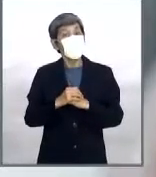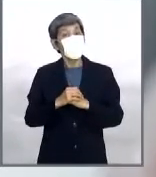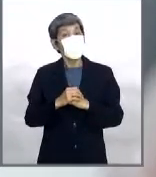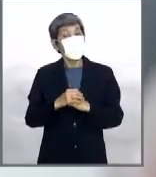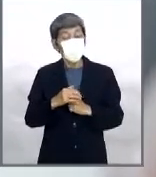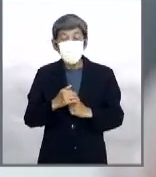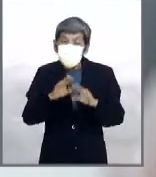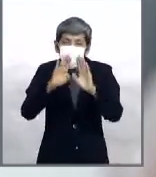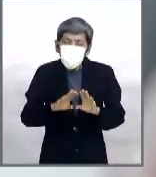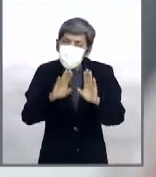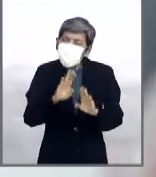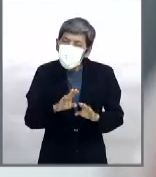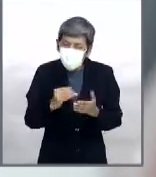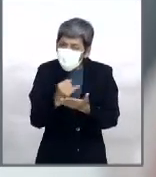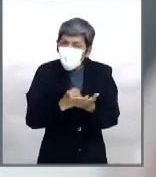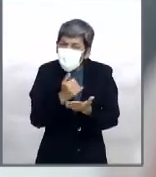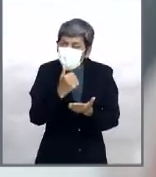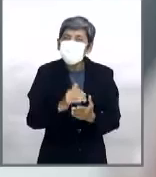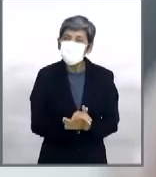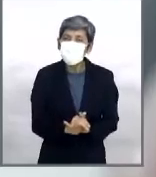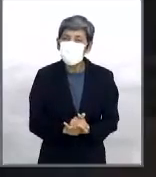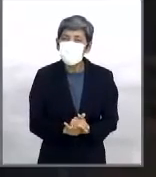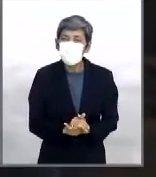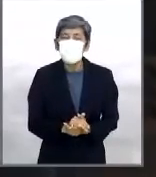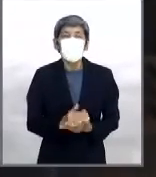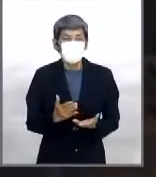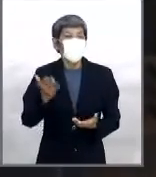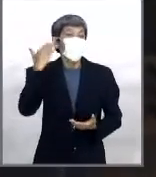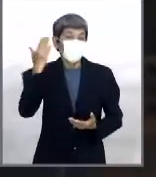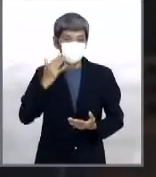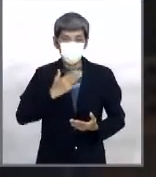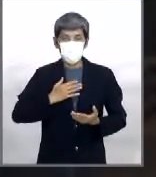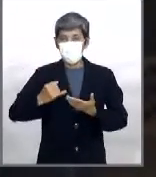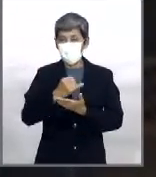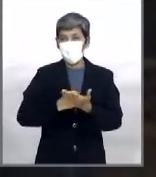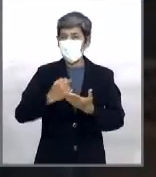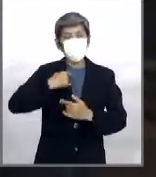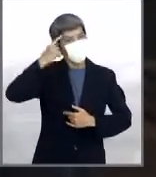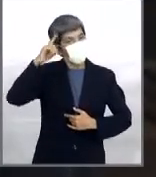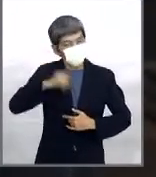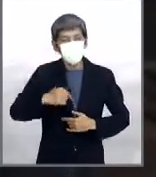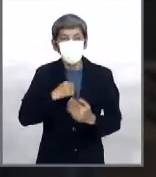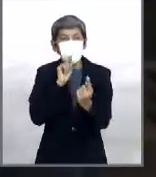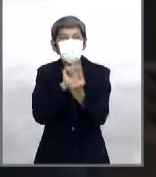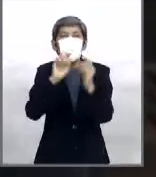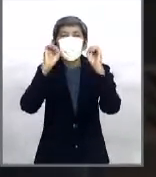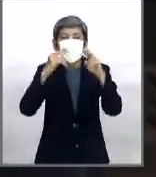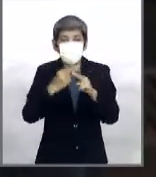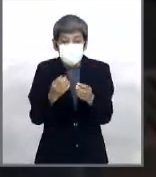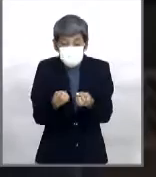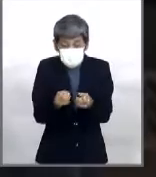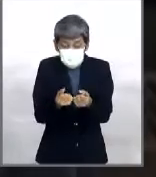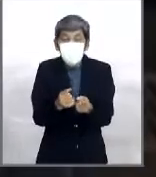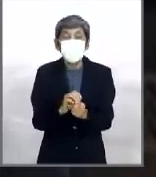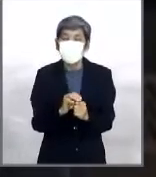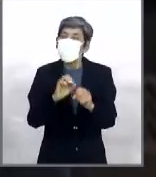เป็นมาอย่างไรคะพี่ทำไมใช้วิธีนี้ได้วาดภาพได้ยังไง ต้องบอกก่อนเลยว่าเดิมทีผมวาดภาพไม่เป็นเลยนะแล้วก็พอดีผมรู้จักครูทรายเป็นครูส